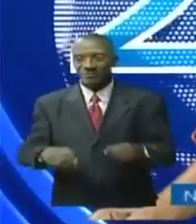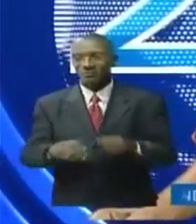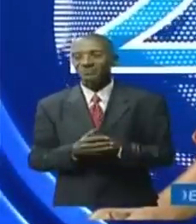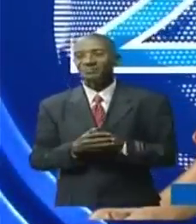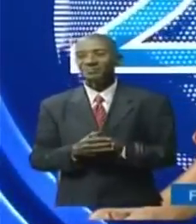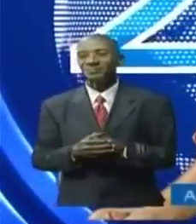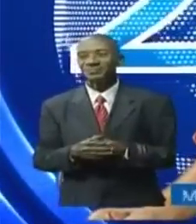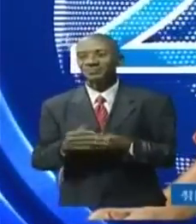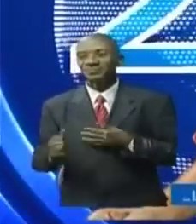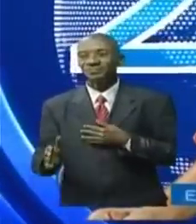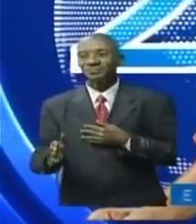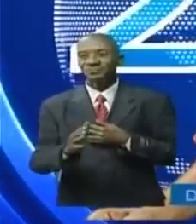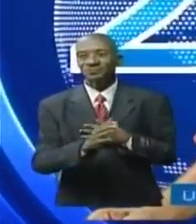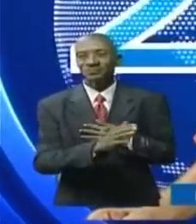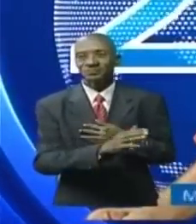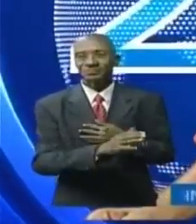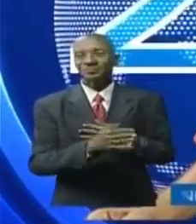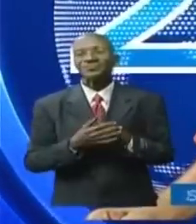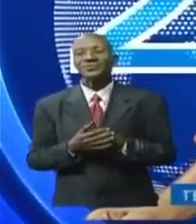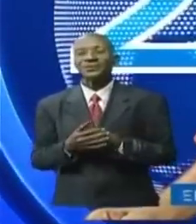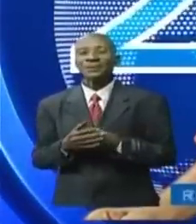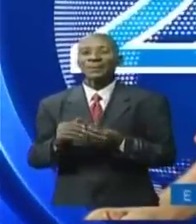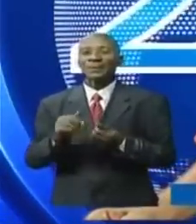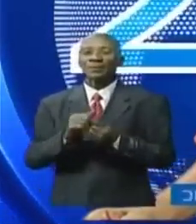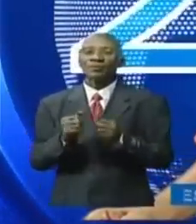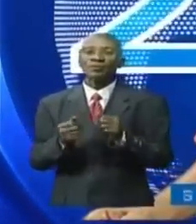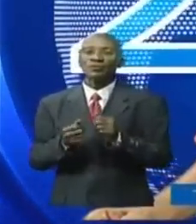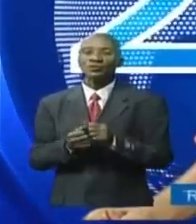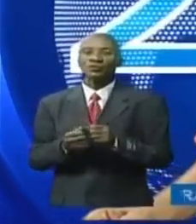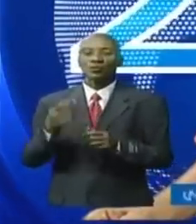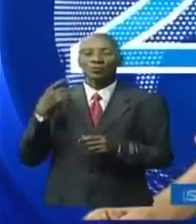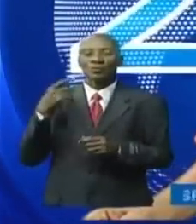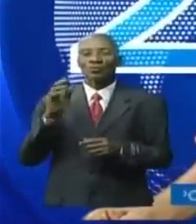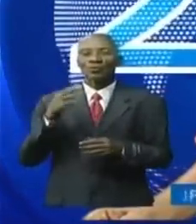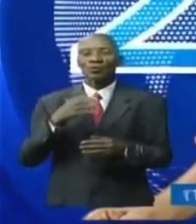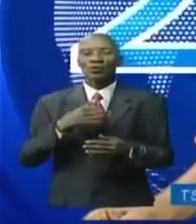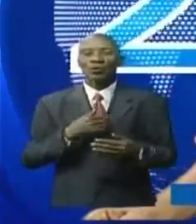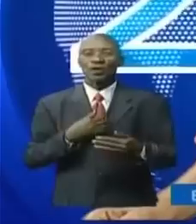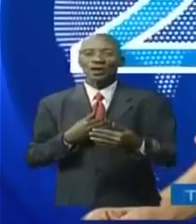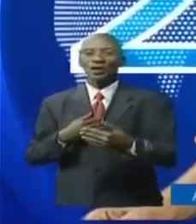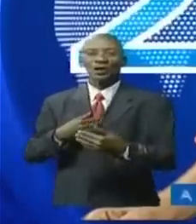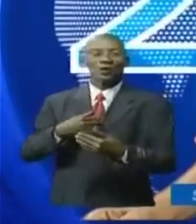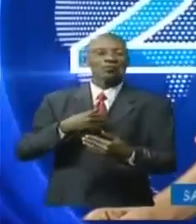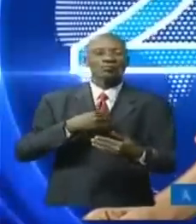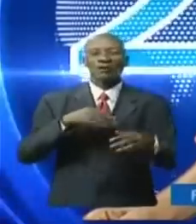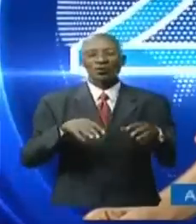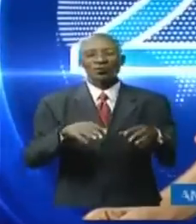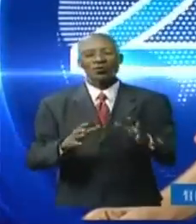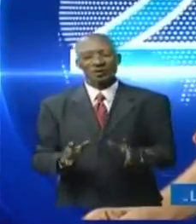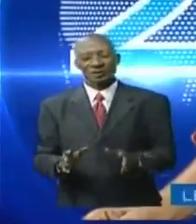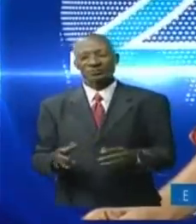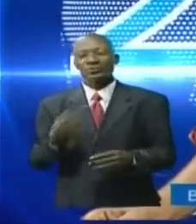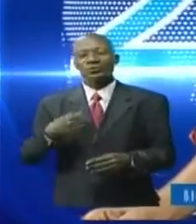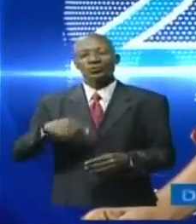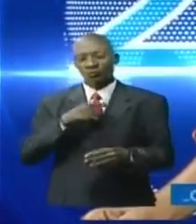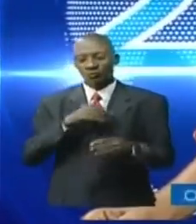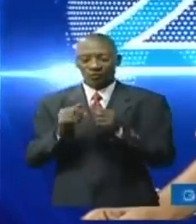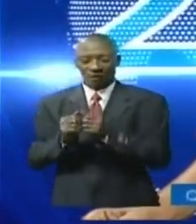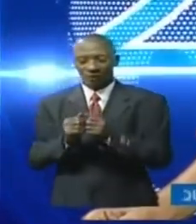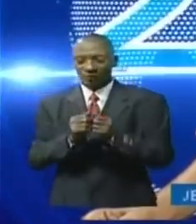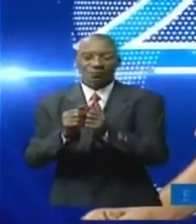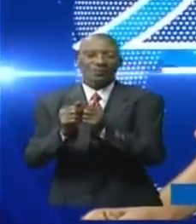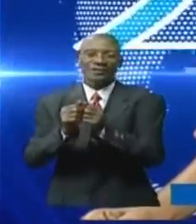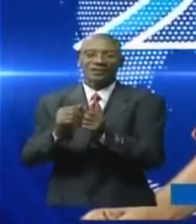Sauvegarde et promotion de la rumba congolaise, l'UNESCO accompagne le gouvernement congolais dans cette bataille. Justement,